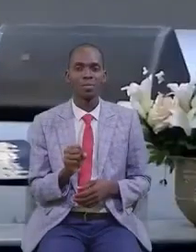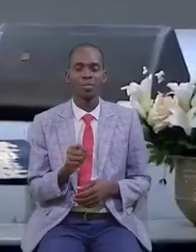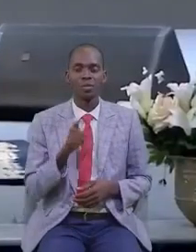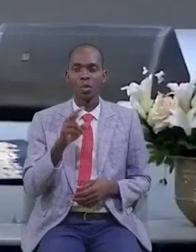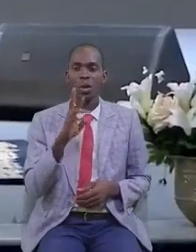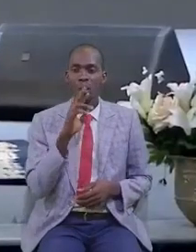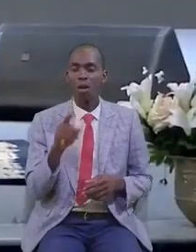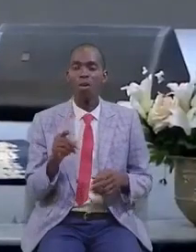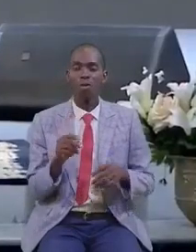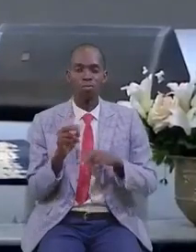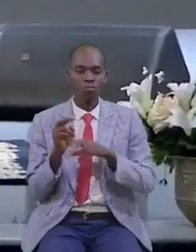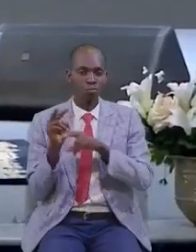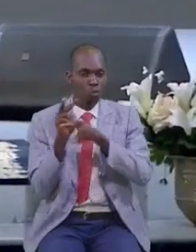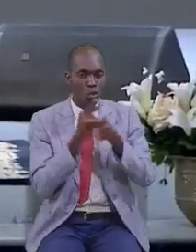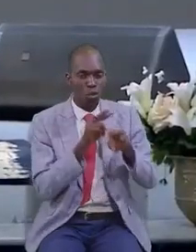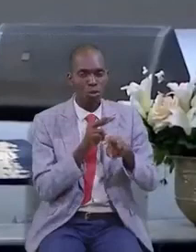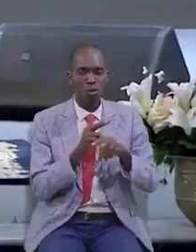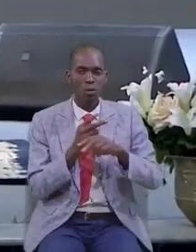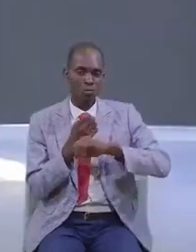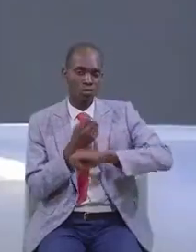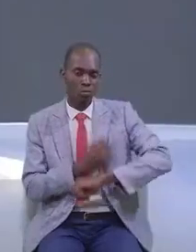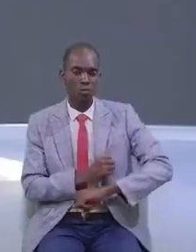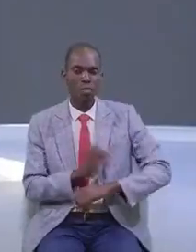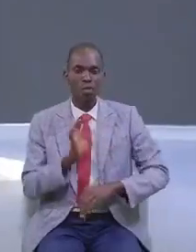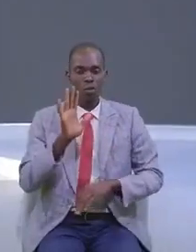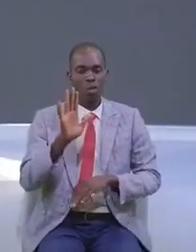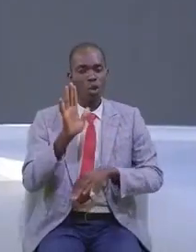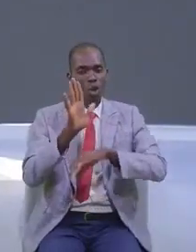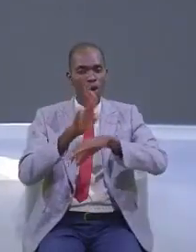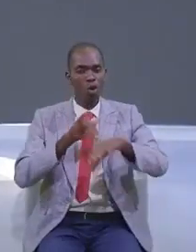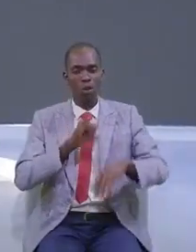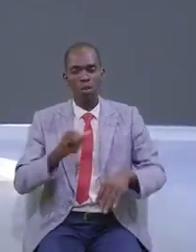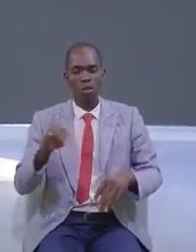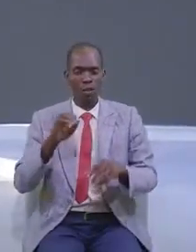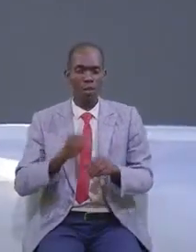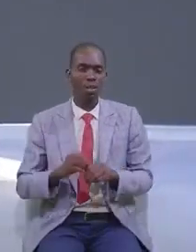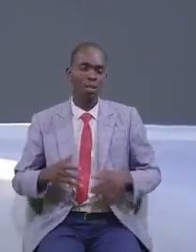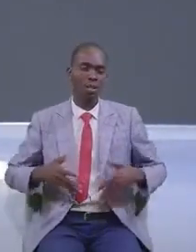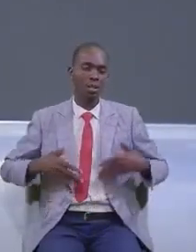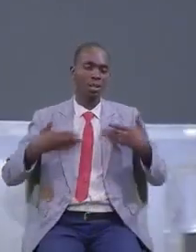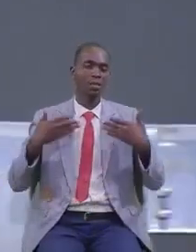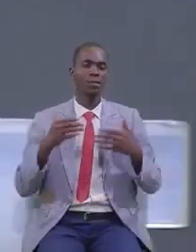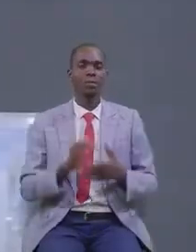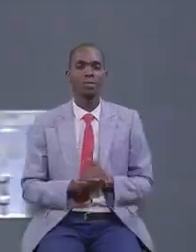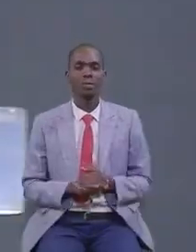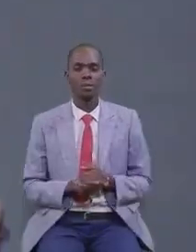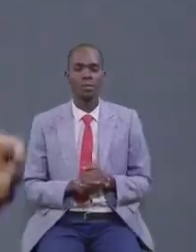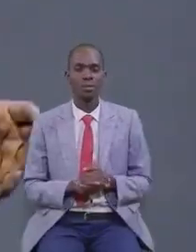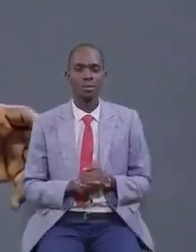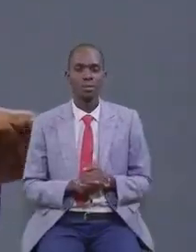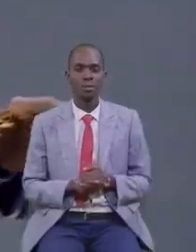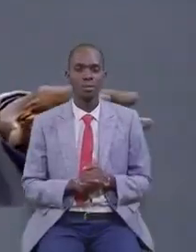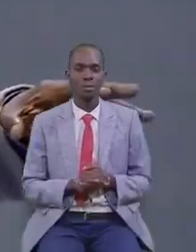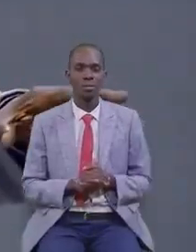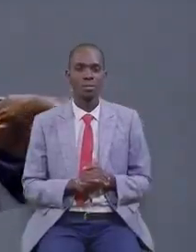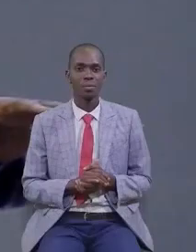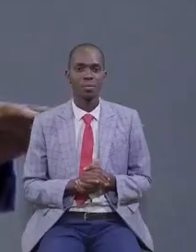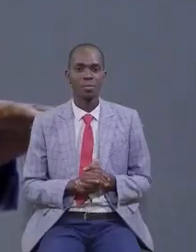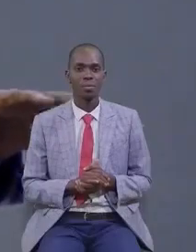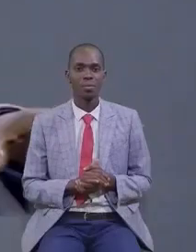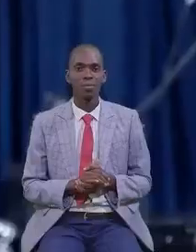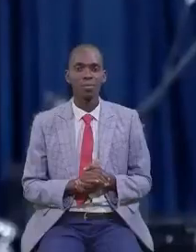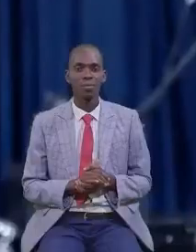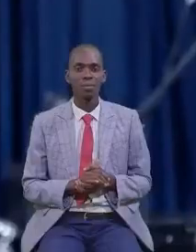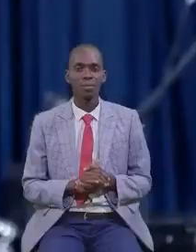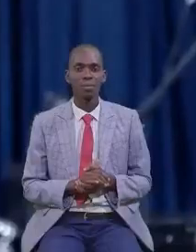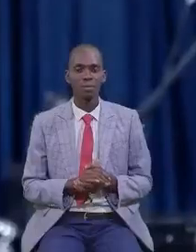are watching over your calling in life. అలాగే జీవితంలో మీరు కలిగి ఉన్న సి అనే అక్షరం పిలుపును కూడా